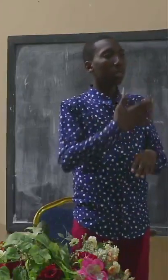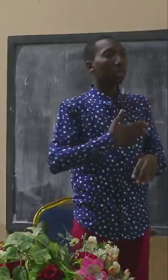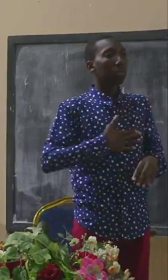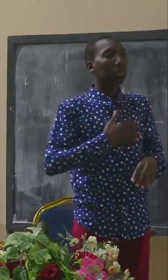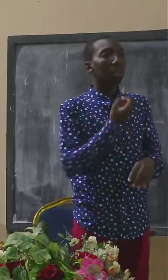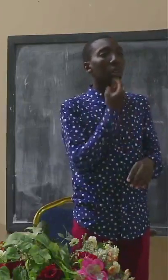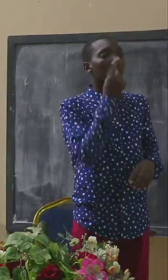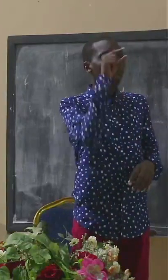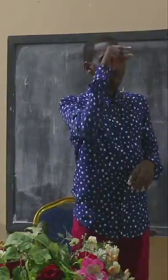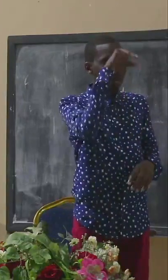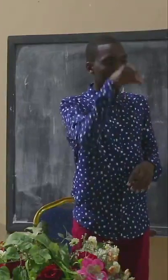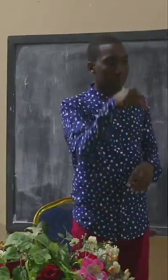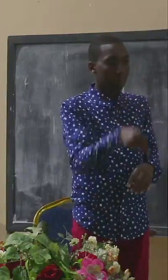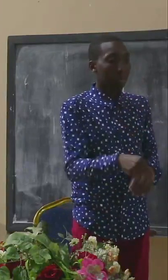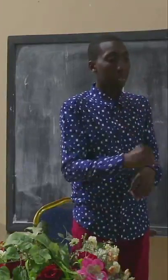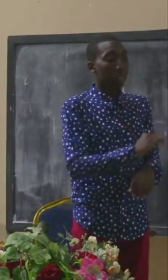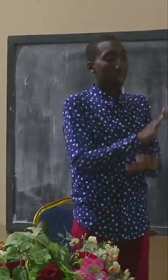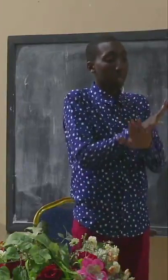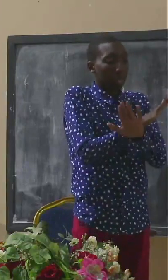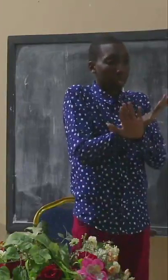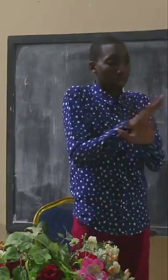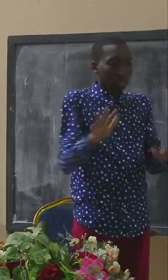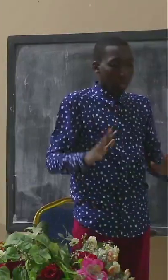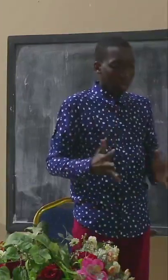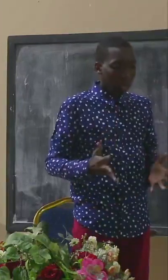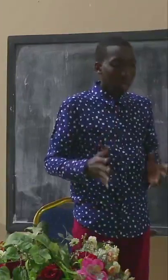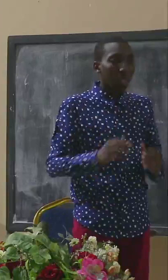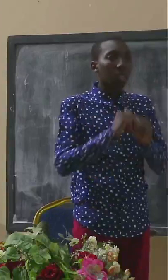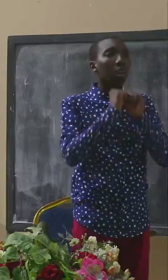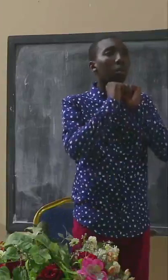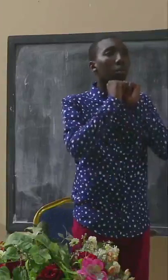disant, ne crains point.